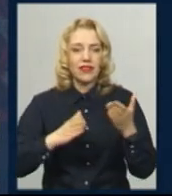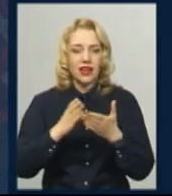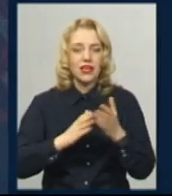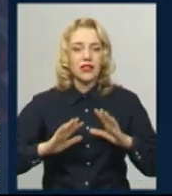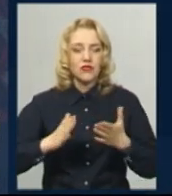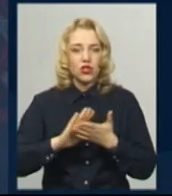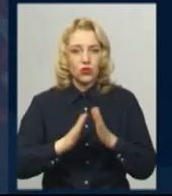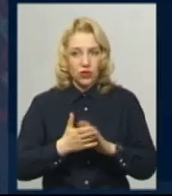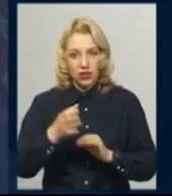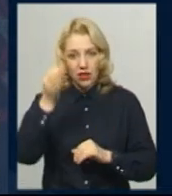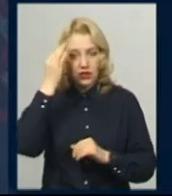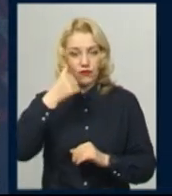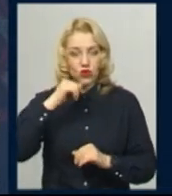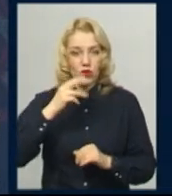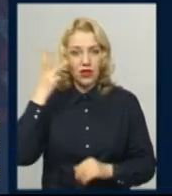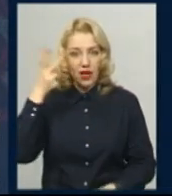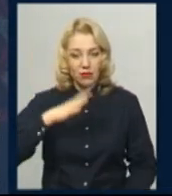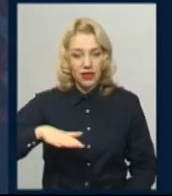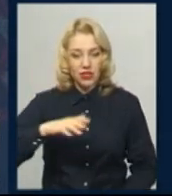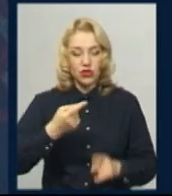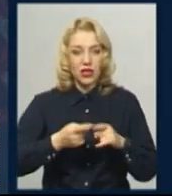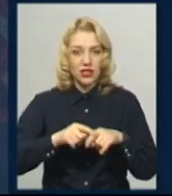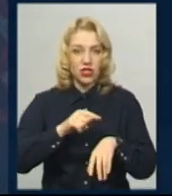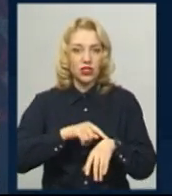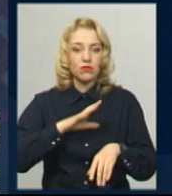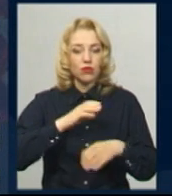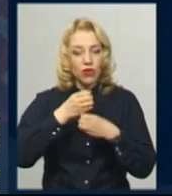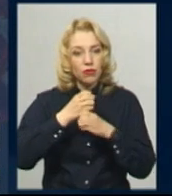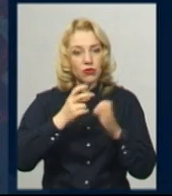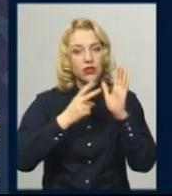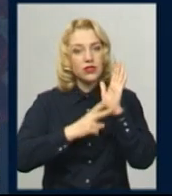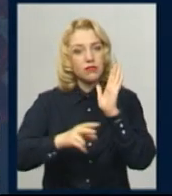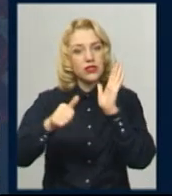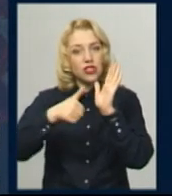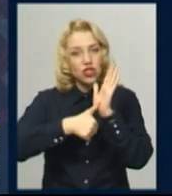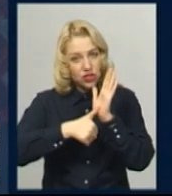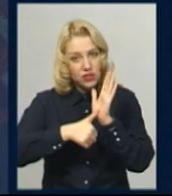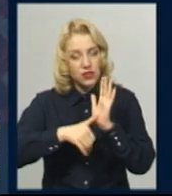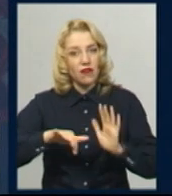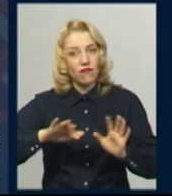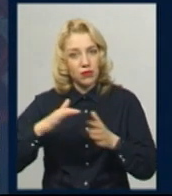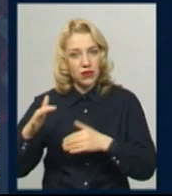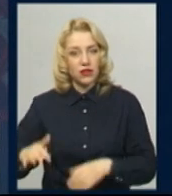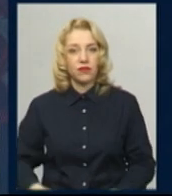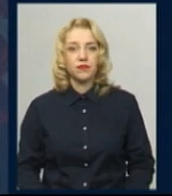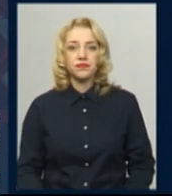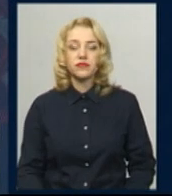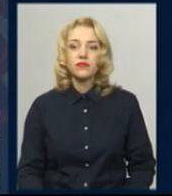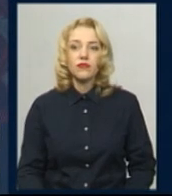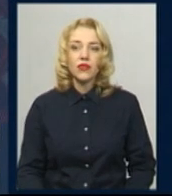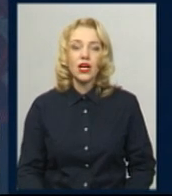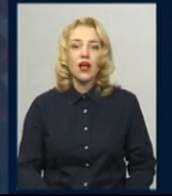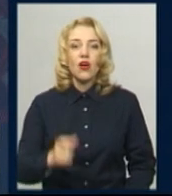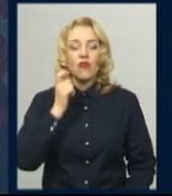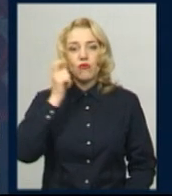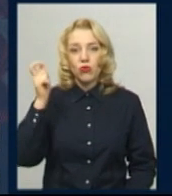Нагадаю, вчора на Хмельниччині на цю ж годину було лабораторно підтверджених 76 випадків COVID-19. В Україні за